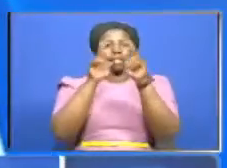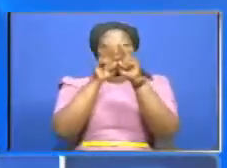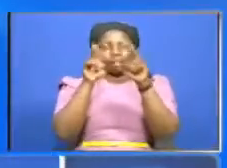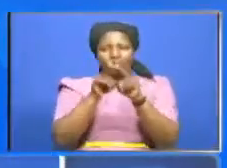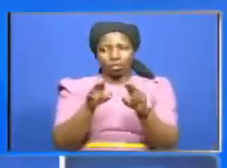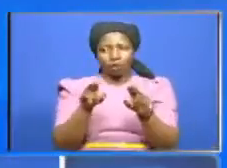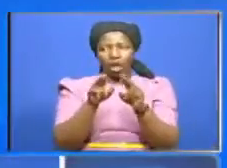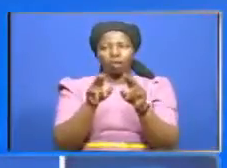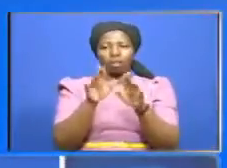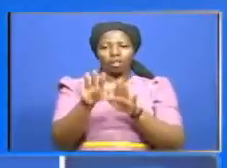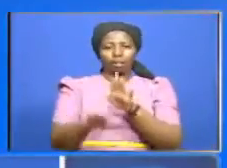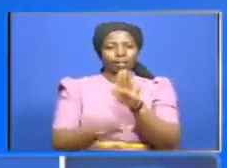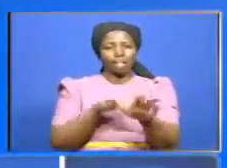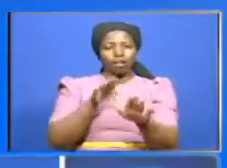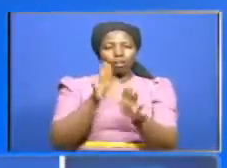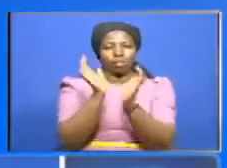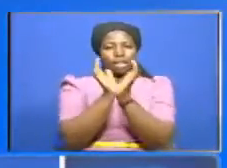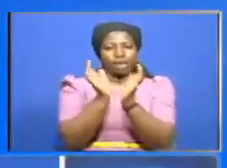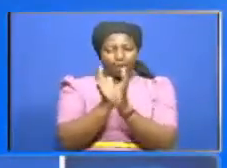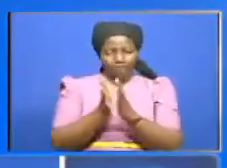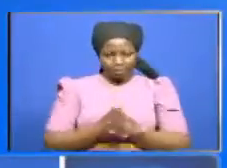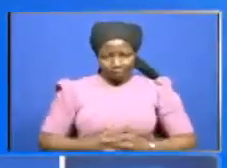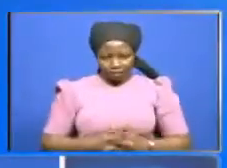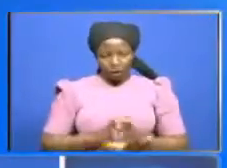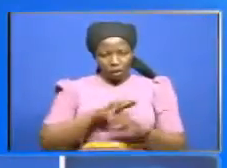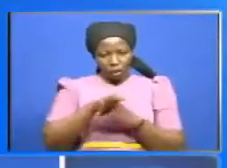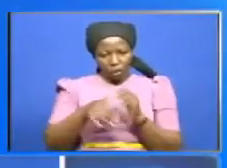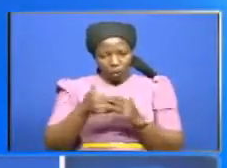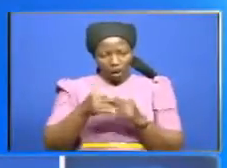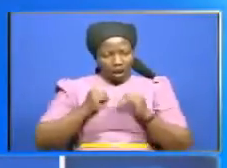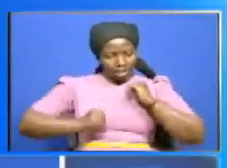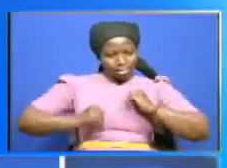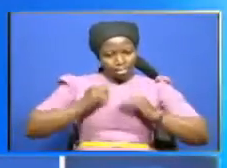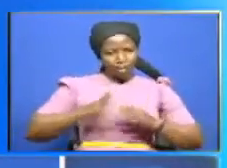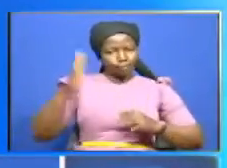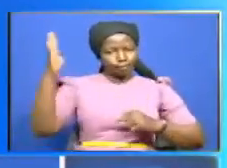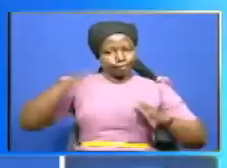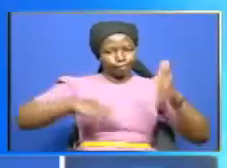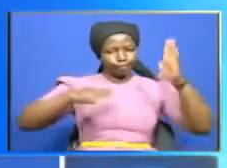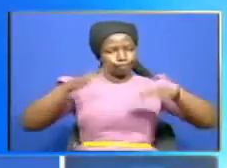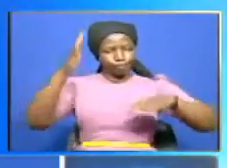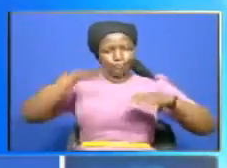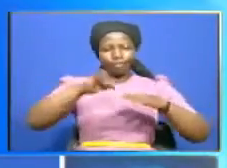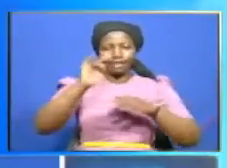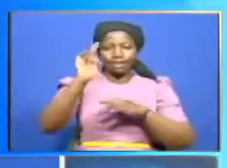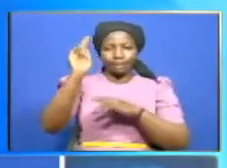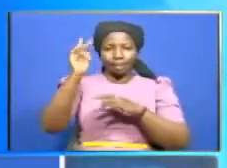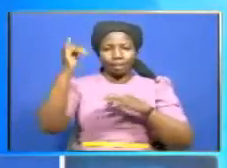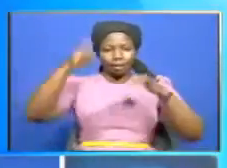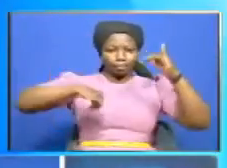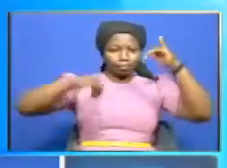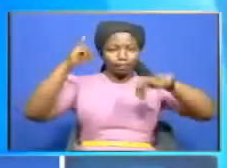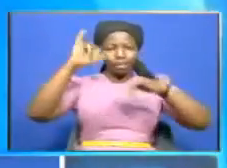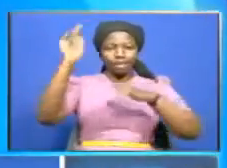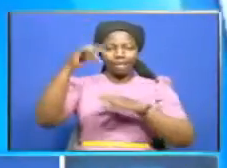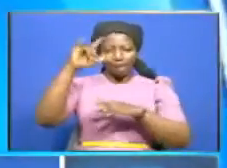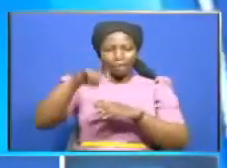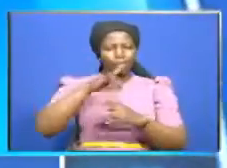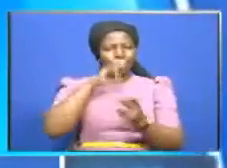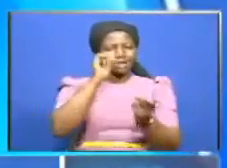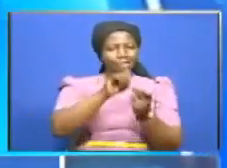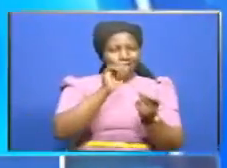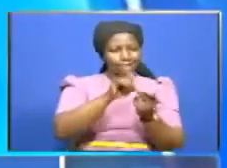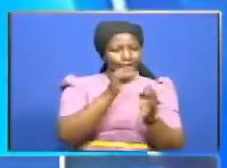na chama cha riadha Kenya, wanariadha wote wanaowasili nchini watapimwa virusi vya corona kabla ya kuruhusiwa kuingia hotelini katika jitihada za